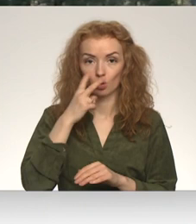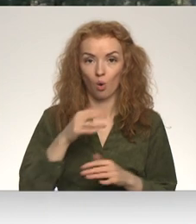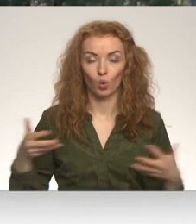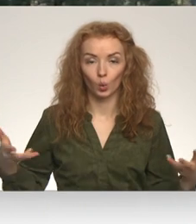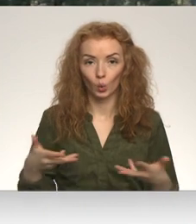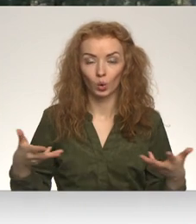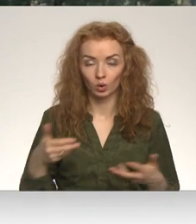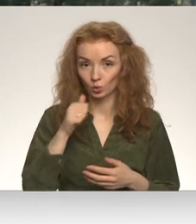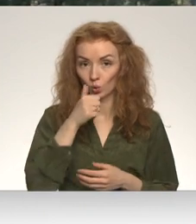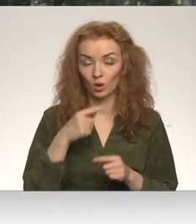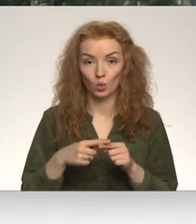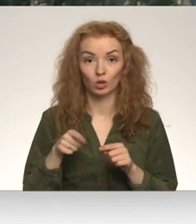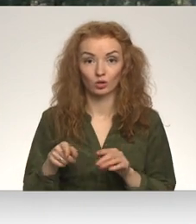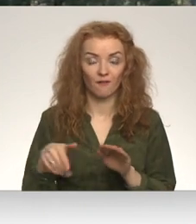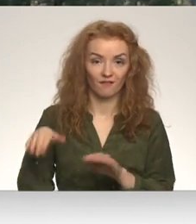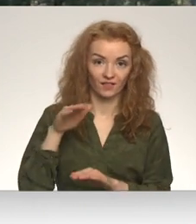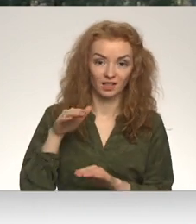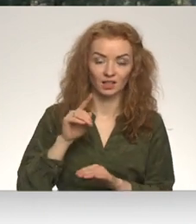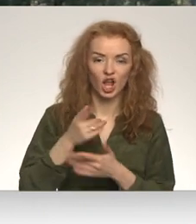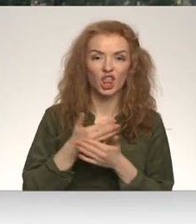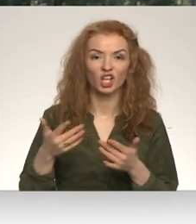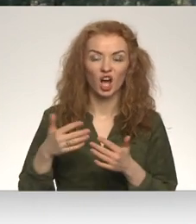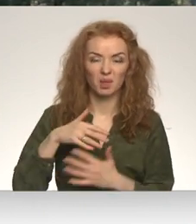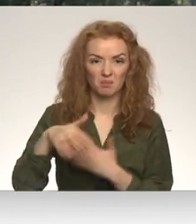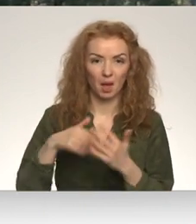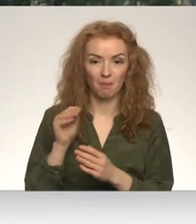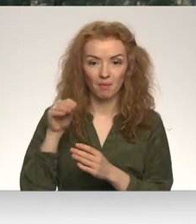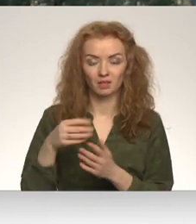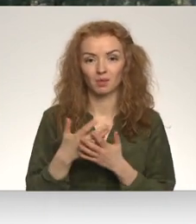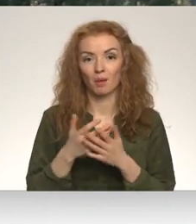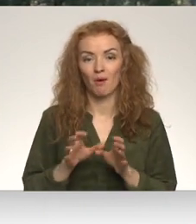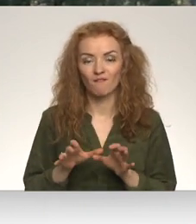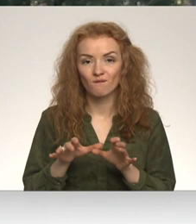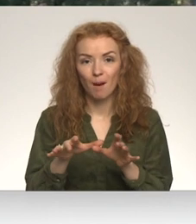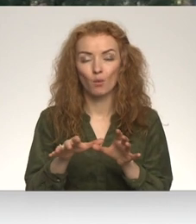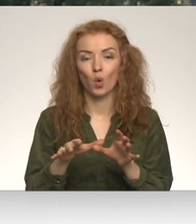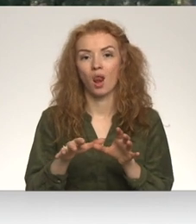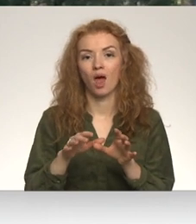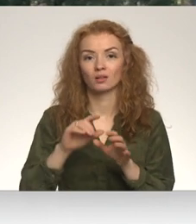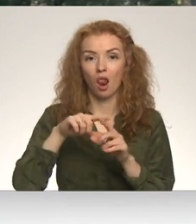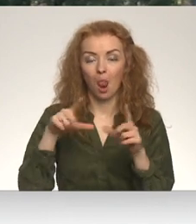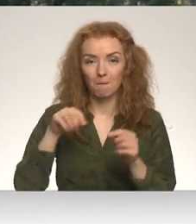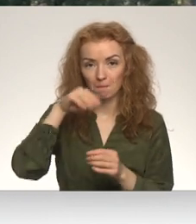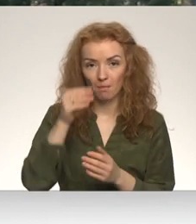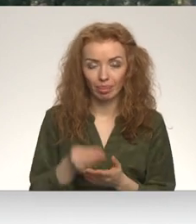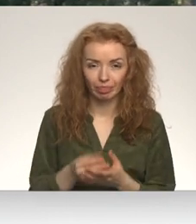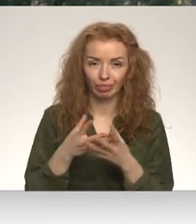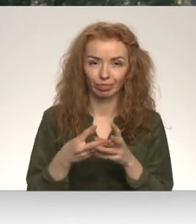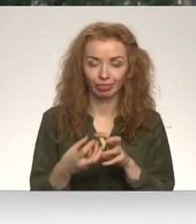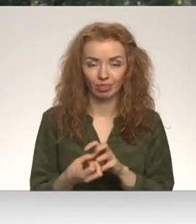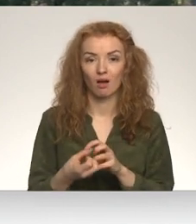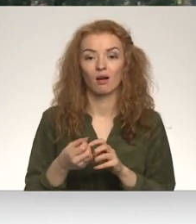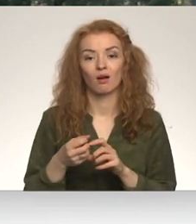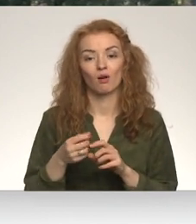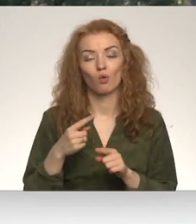gruntsūdeņiem. Un šajās virsūdeņos, gruntsūdeņos ir dažādi piemaisījumi. Tur ir vabolīs, tur ir pūstošas lapas, tur ir dažādi tādi. Nu, tas ir tāds